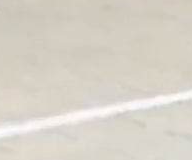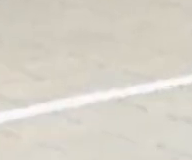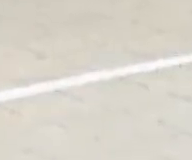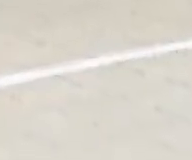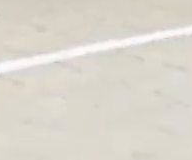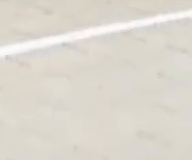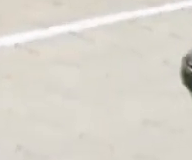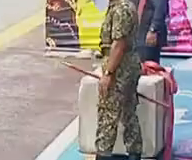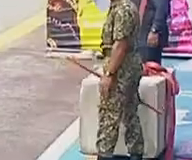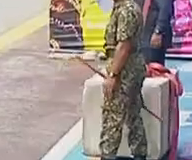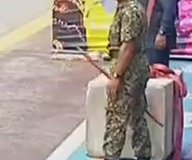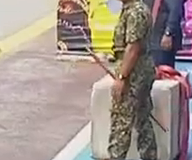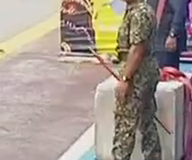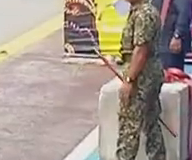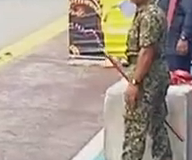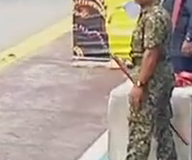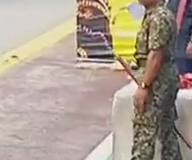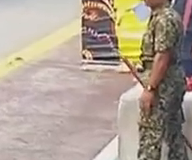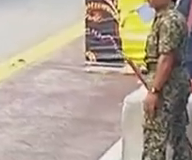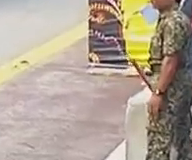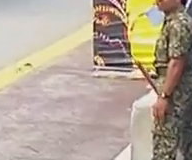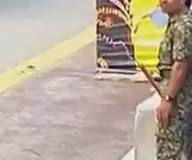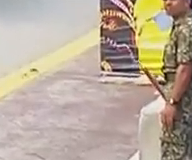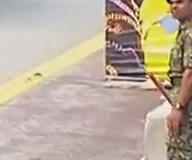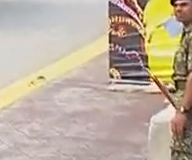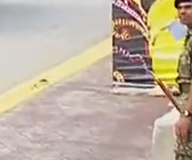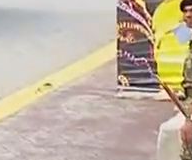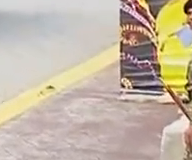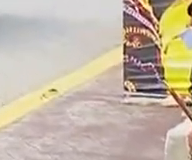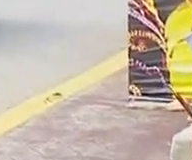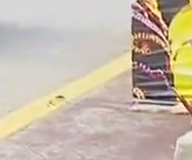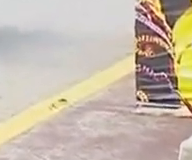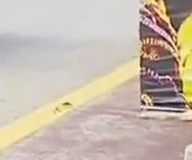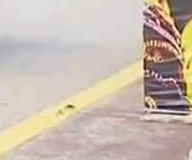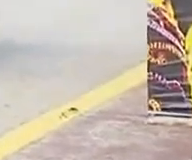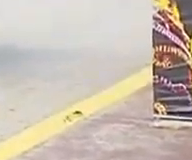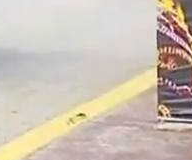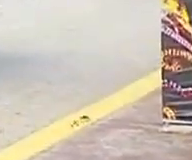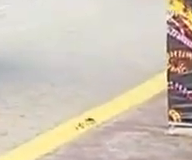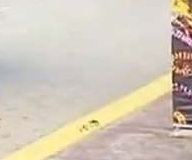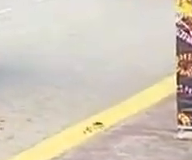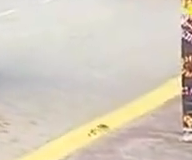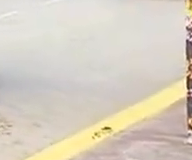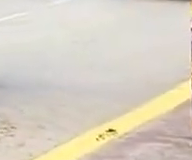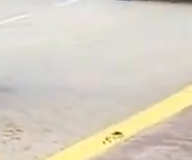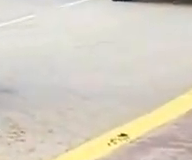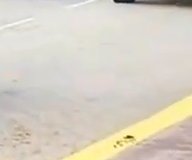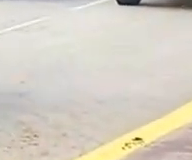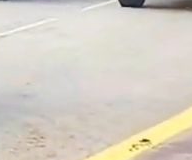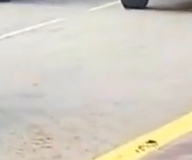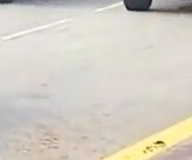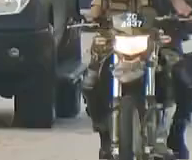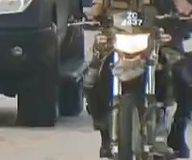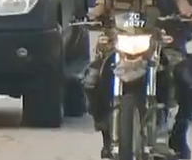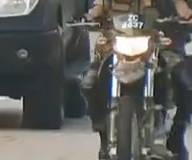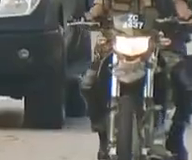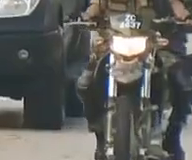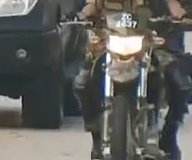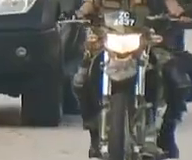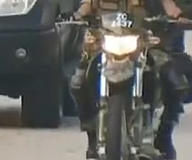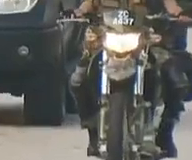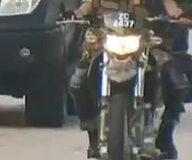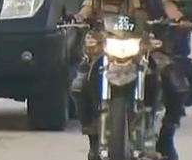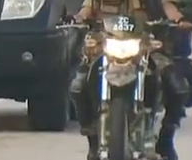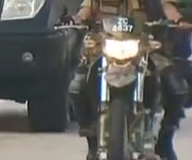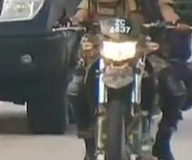Seterusnya adalah perarakan aset dari pasukan khas Angkatan Tentera Malaysia. Perarakan aset dimulakan dengan